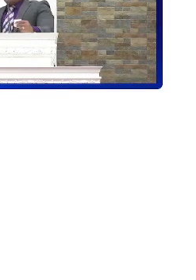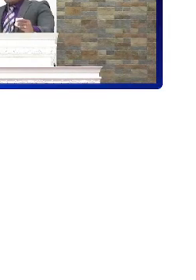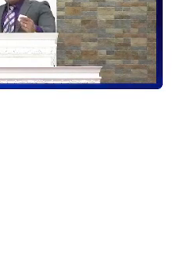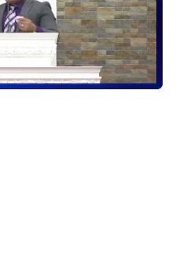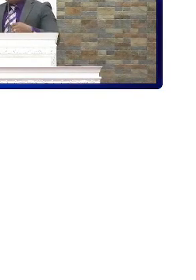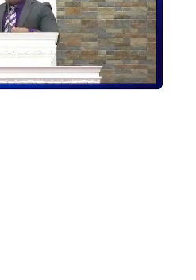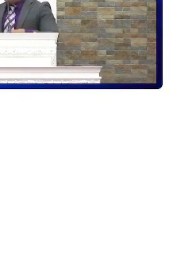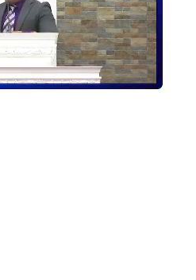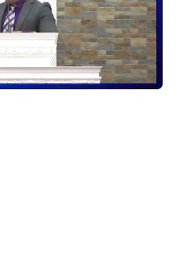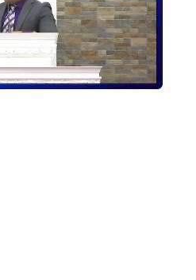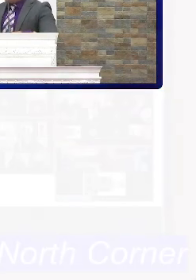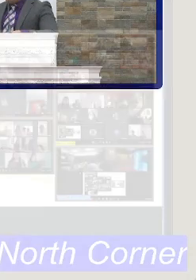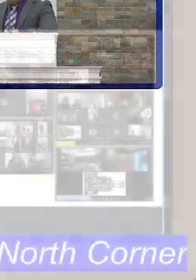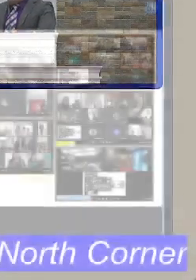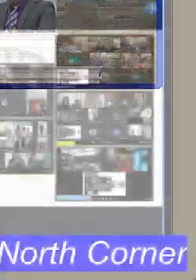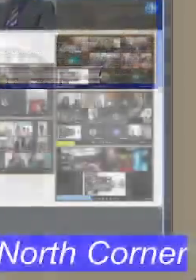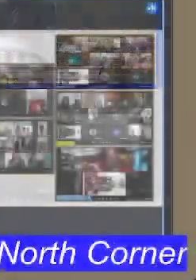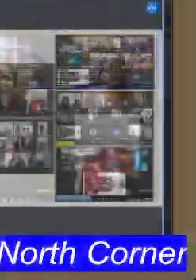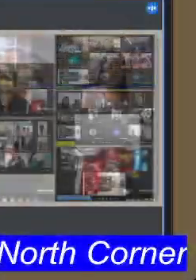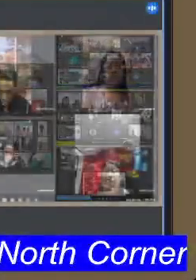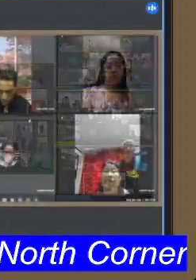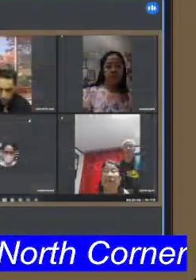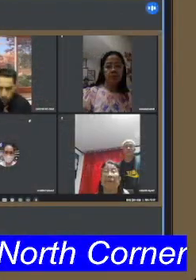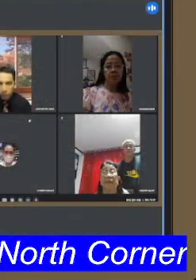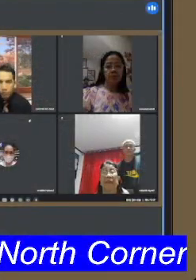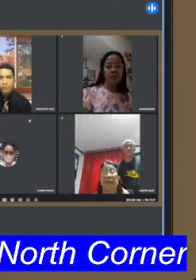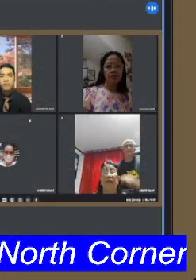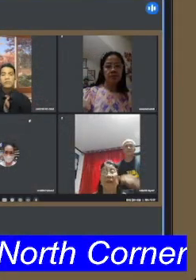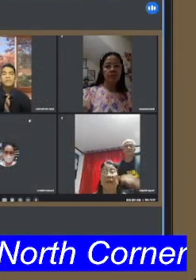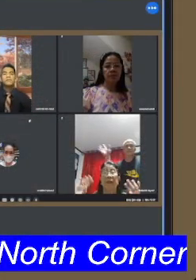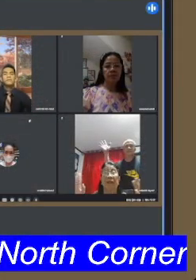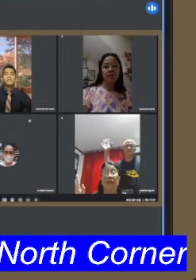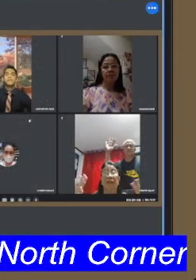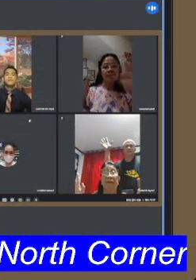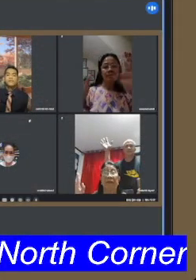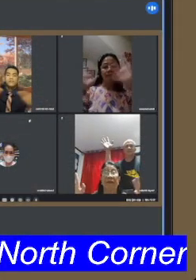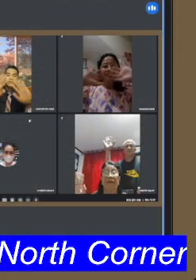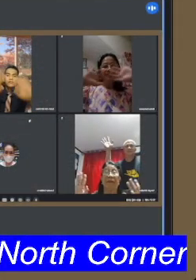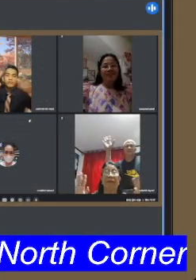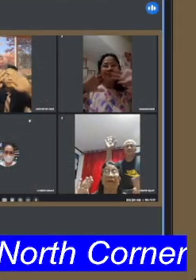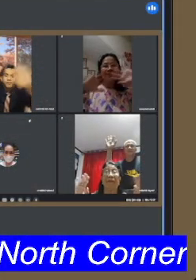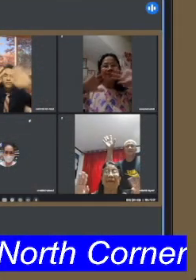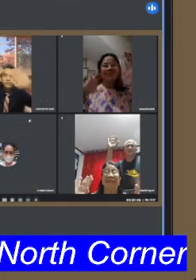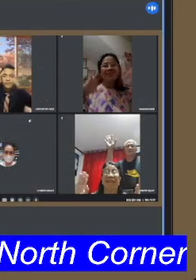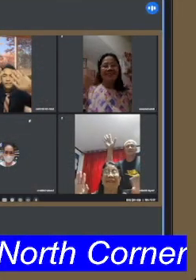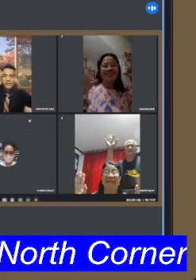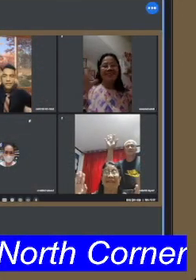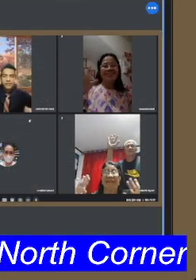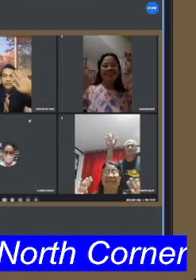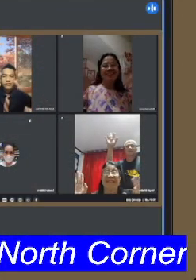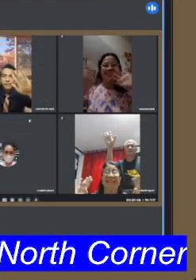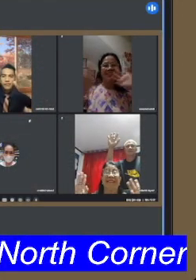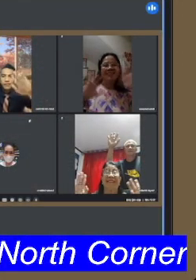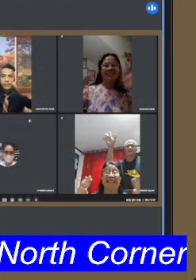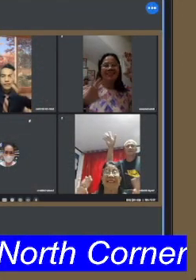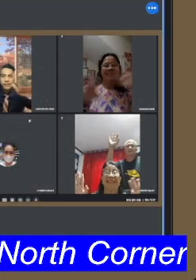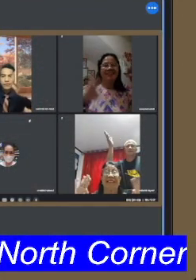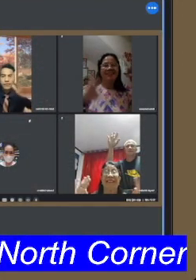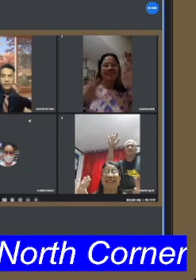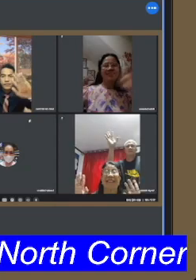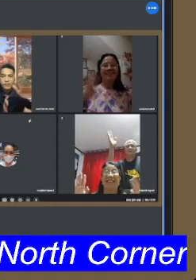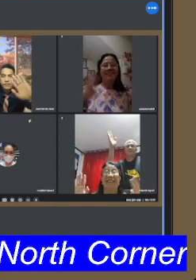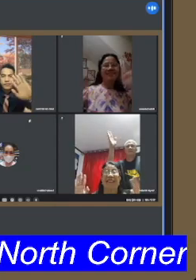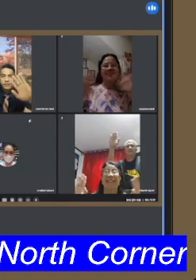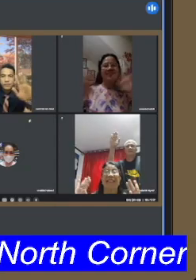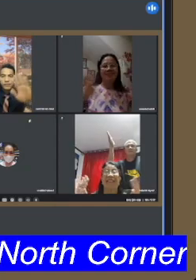wave your hands. North Corner, virtual crowd, wave your hands. Amen. South